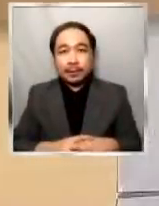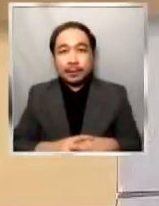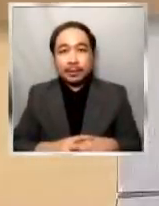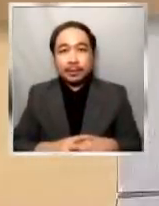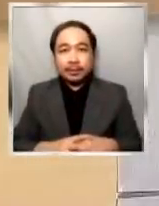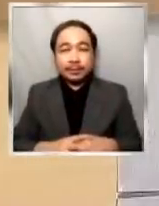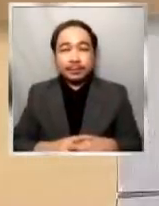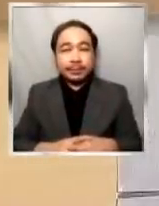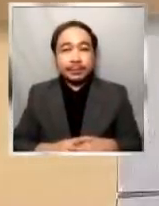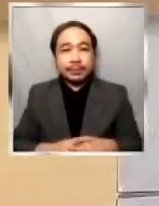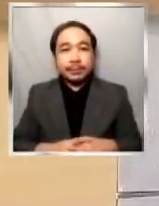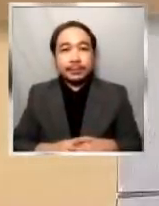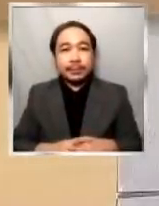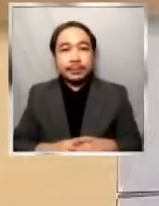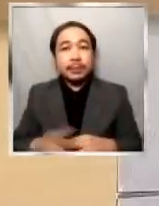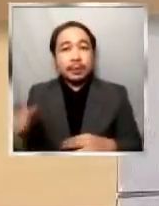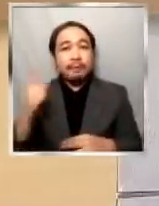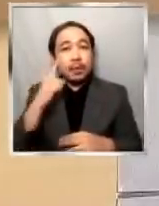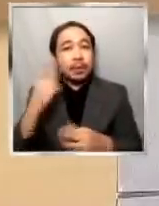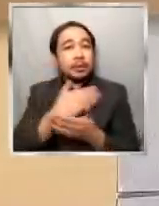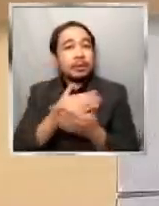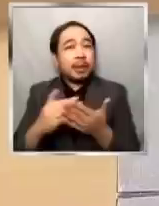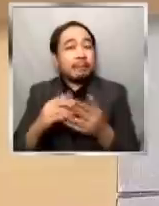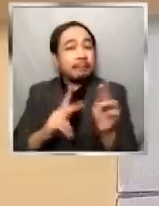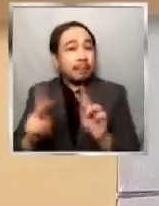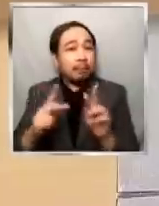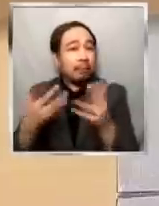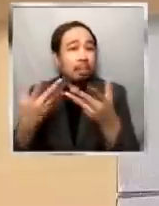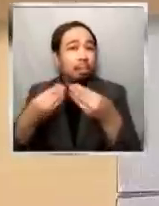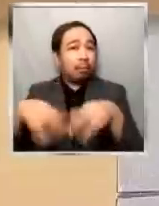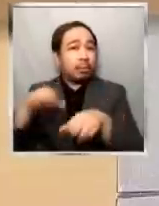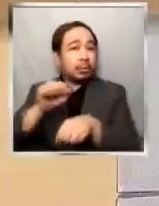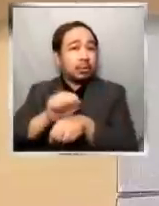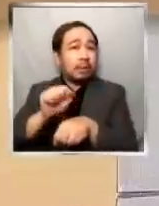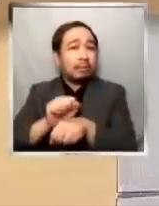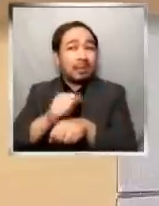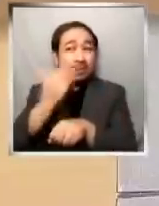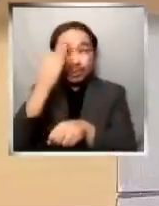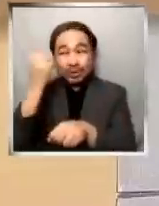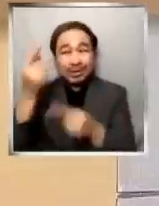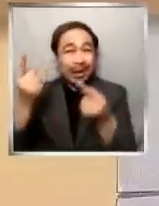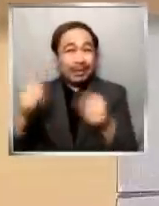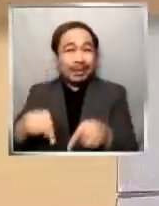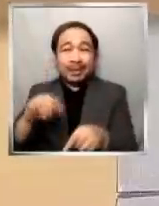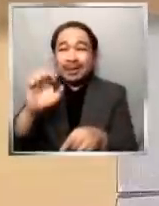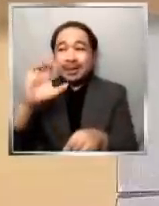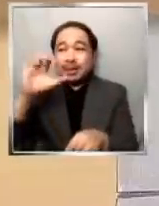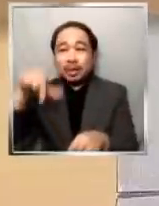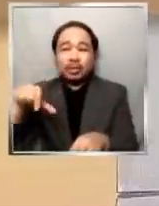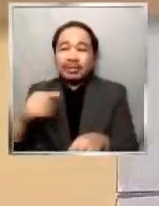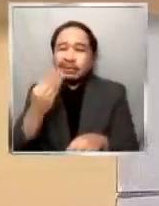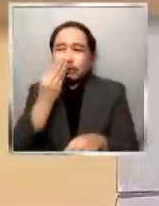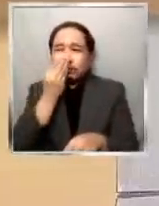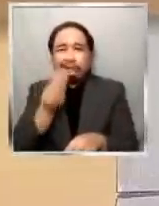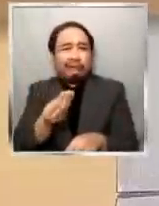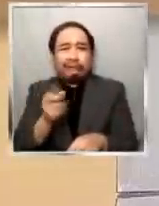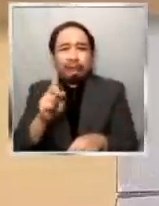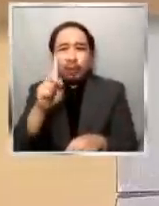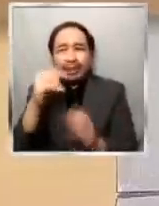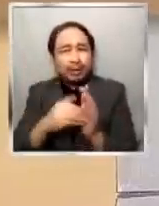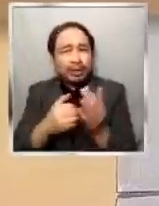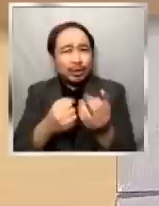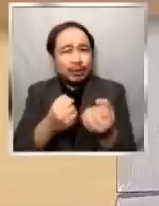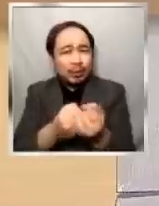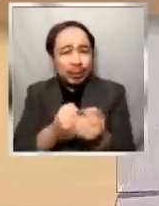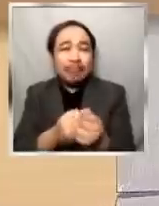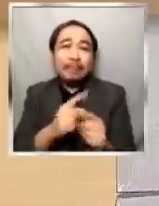Para sa ilang nawalan ng trabaho dahil sa ECQ, napakaliit ng araw ng 1,000 pisong ayuda ng gobyerno, gagawin pang